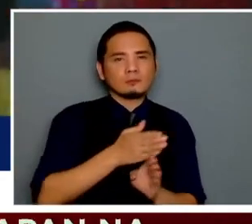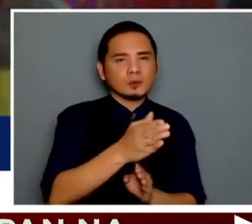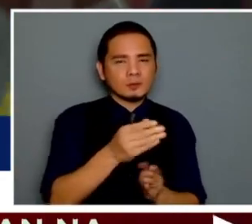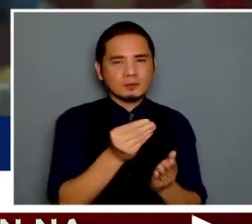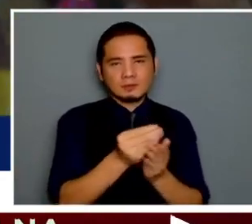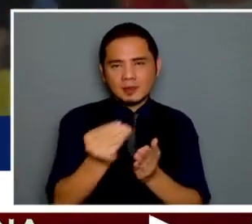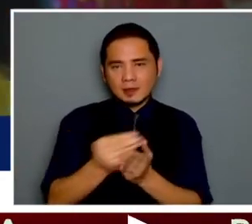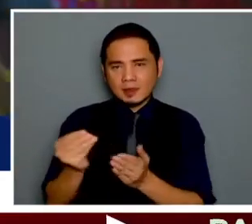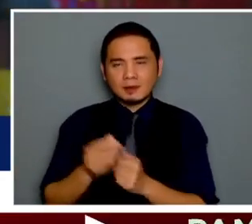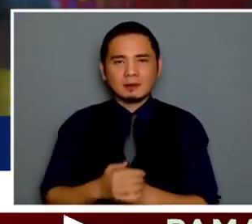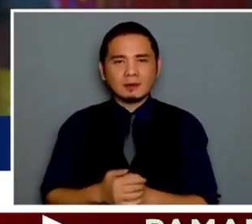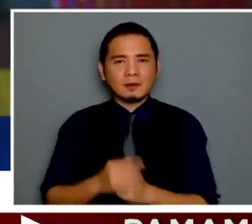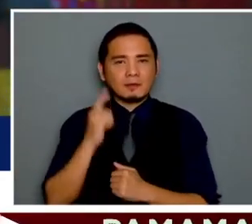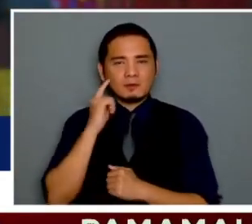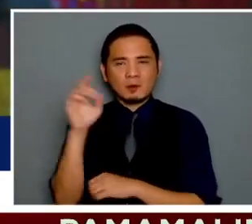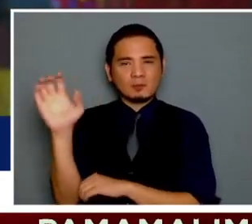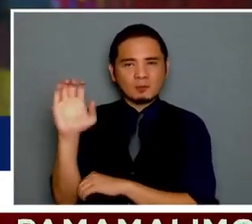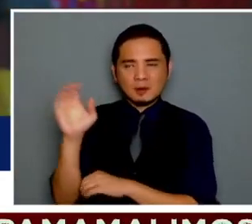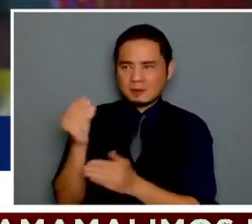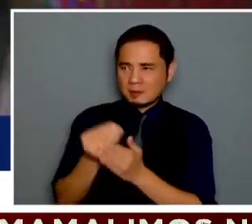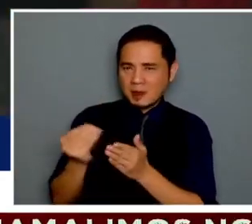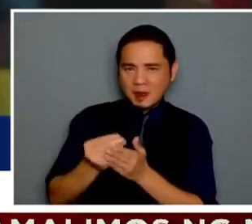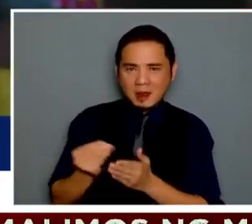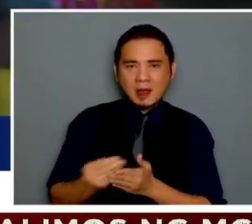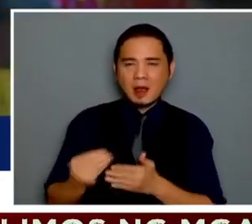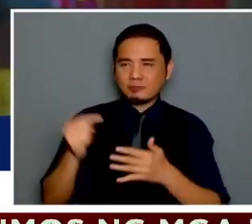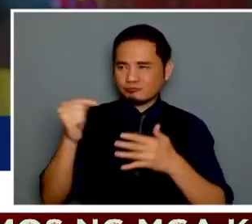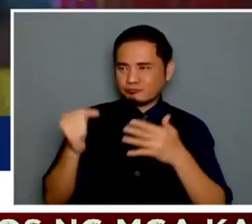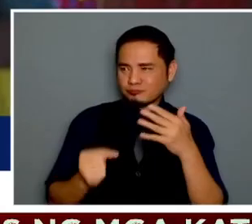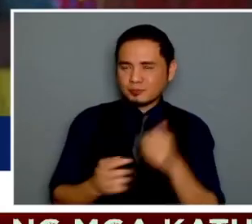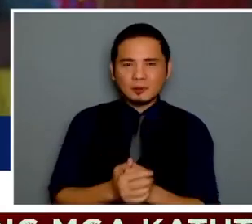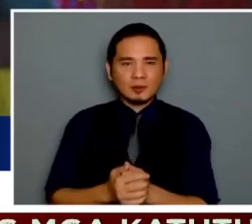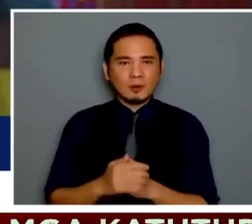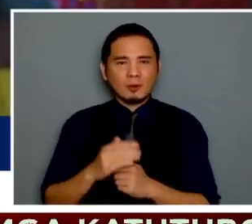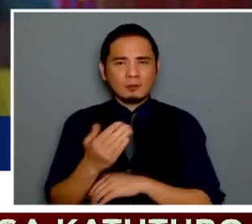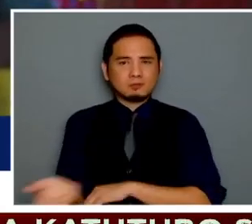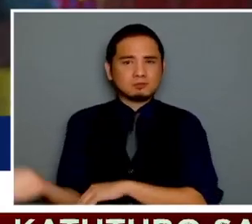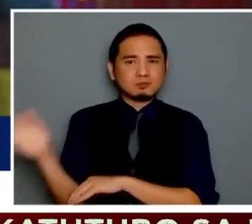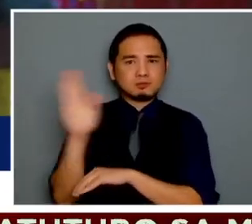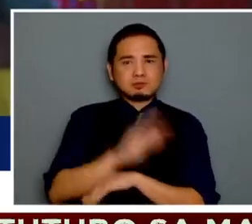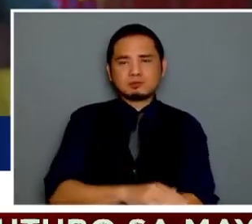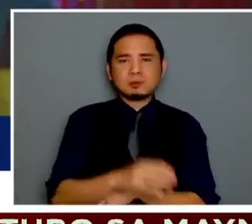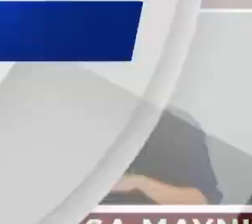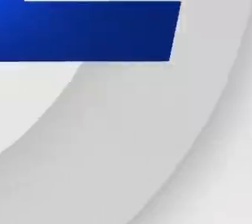ipagpatuloy ang kanilang Christmas shopping. Kaya naman buong araw, siksikan, umulan man o umaraw.